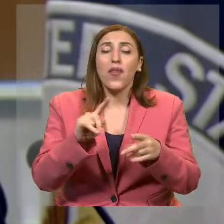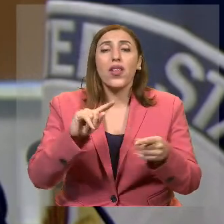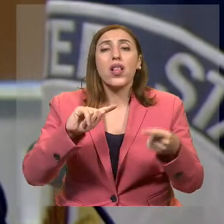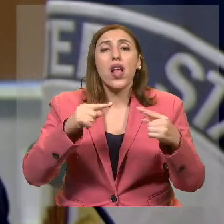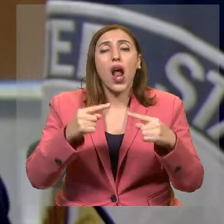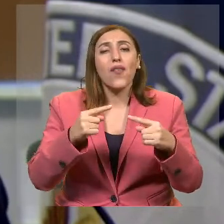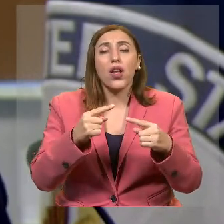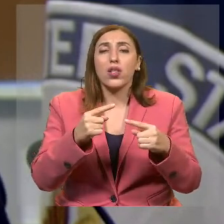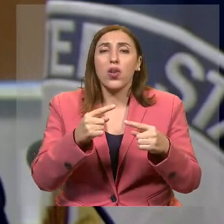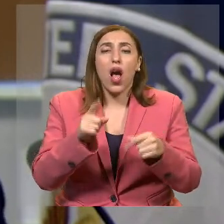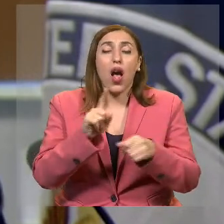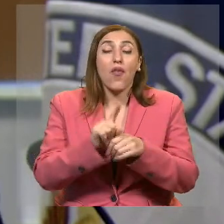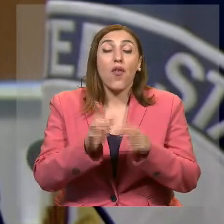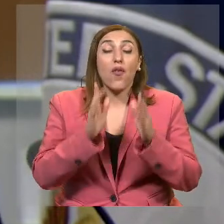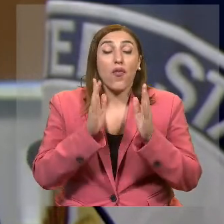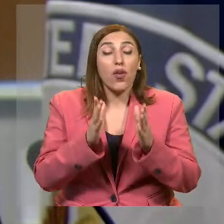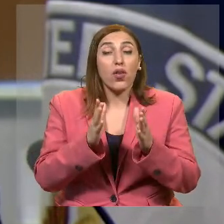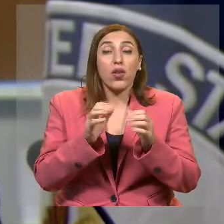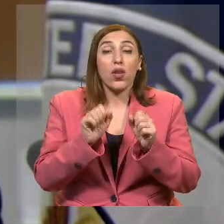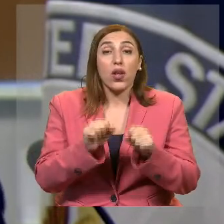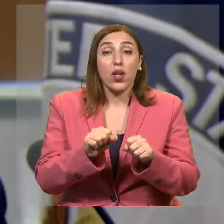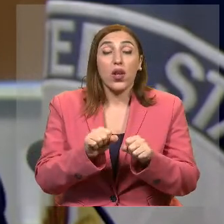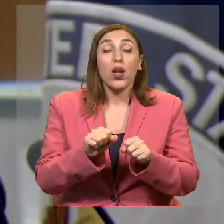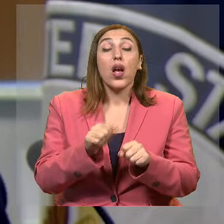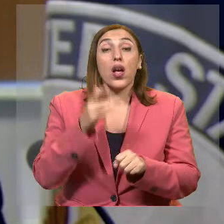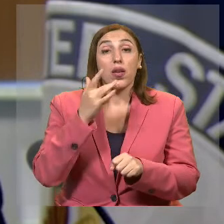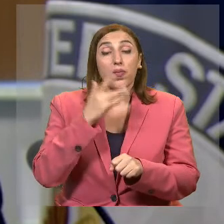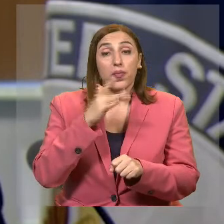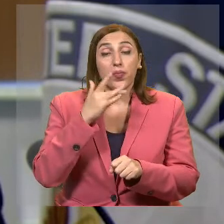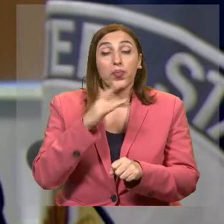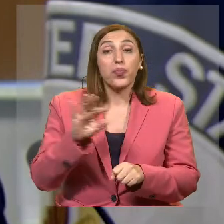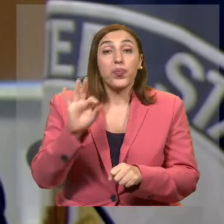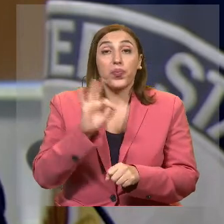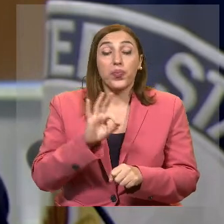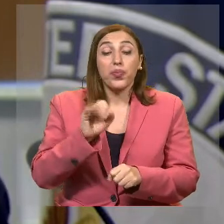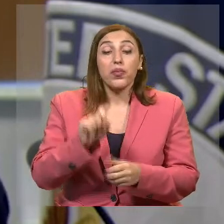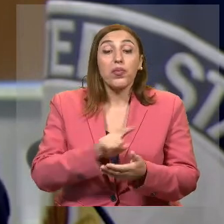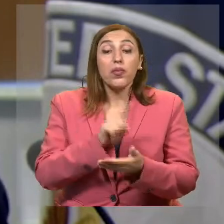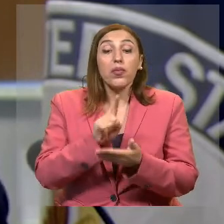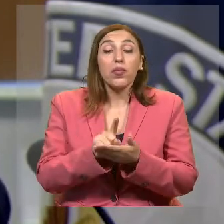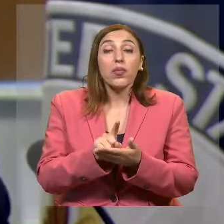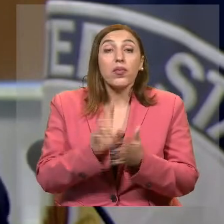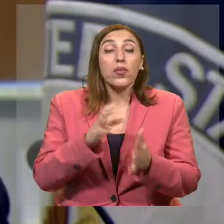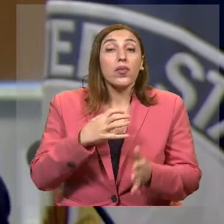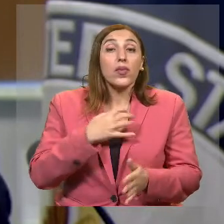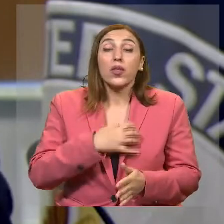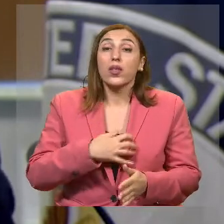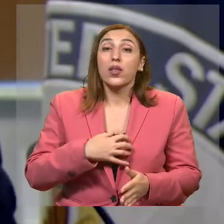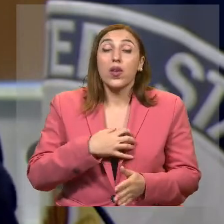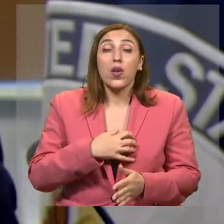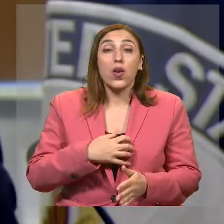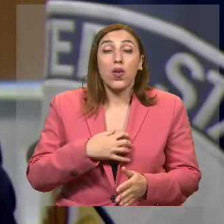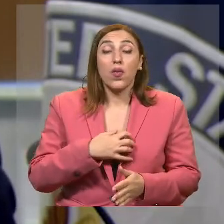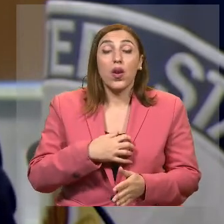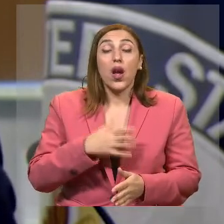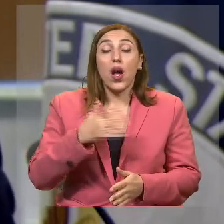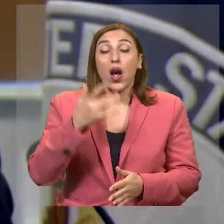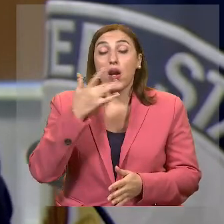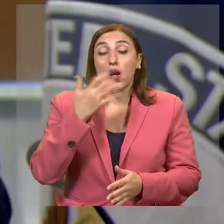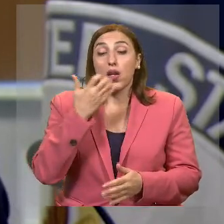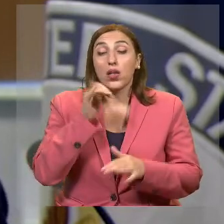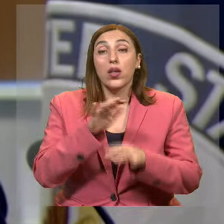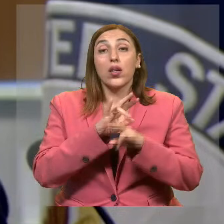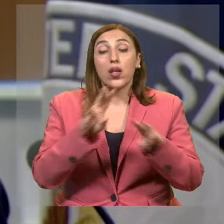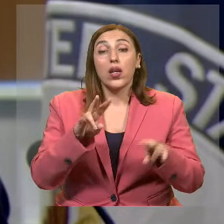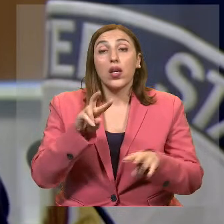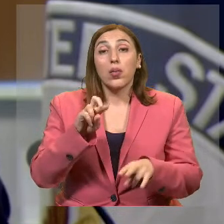լարվածությունը, հայտարարում էր Միլլերը, նշելով նաև, որ ամերիկյան կողմի համար այս հարցի կարևորության վկայությունը առաջընթացն այն է, որ պետք է Արտուար Բլինքենը